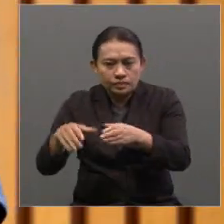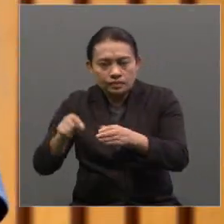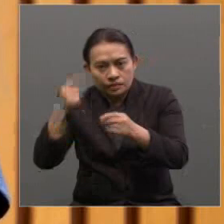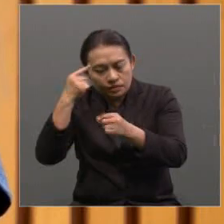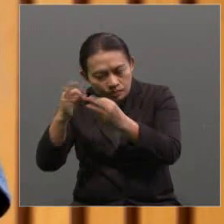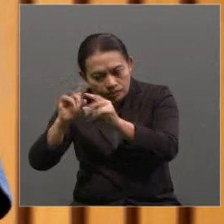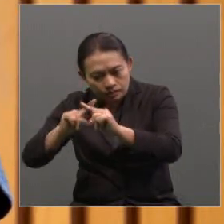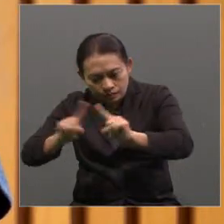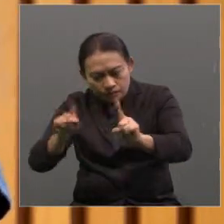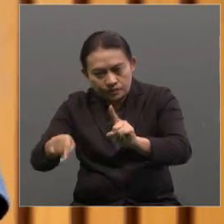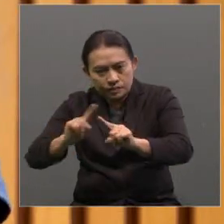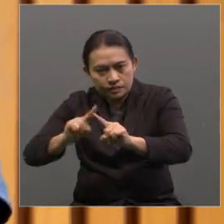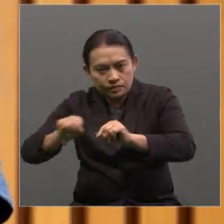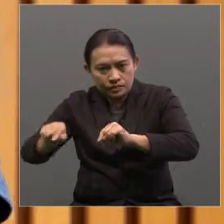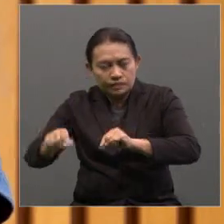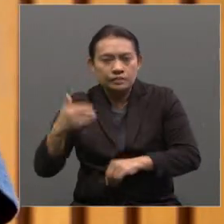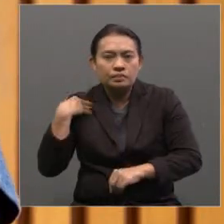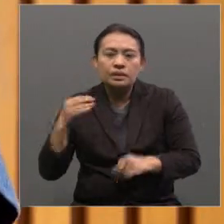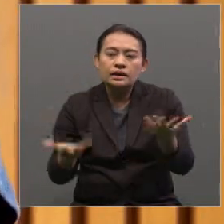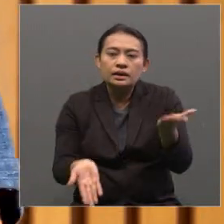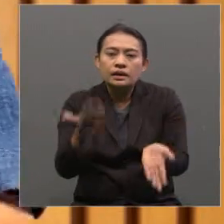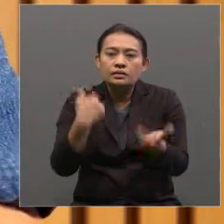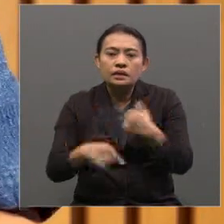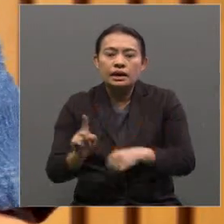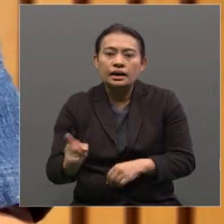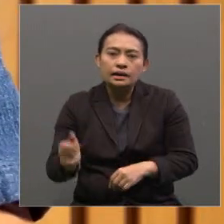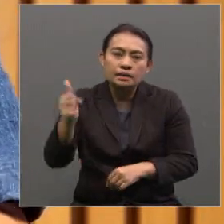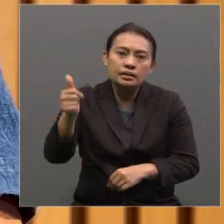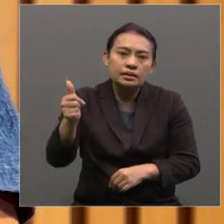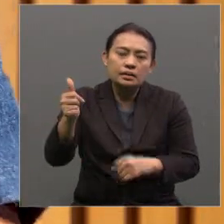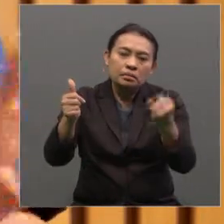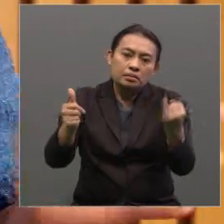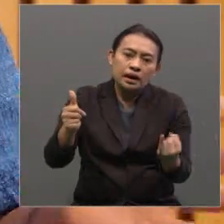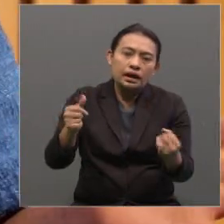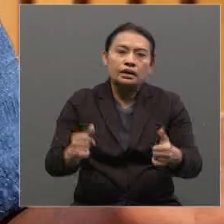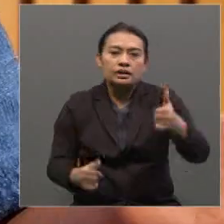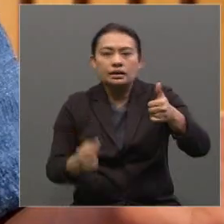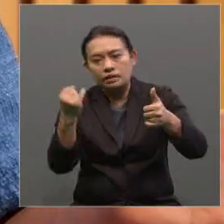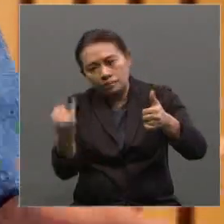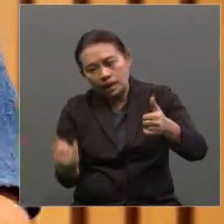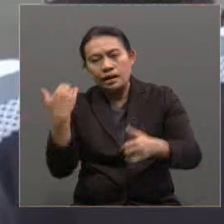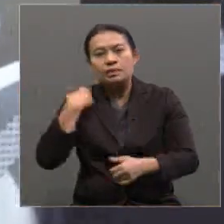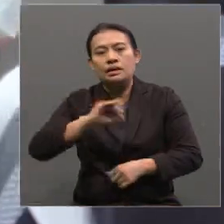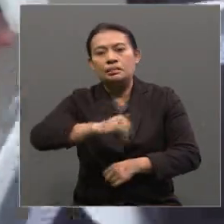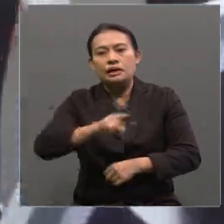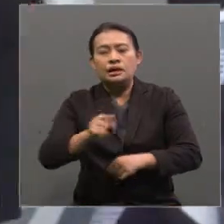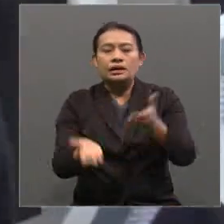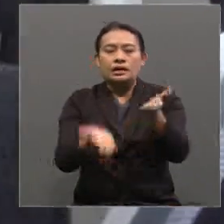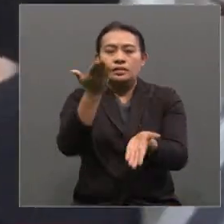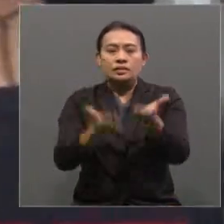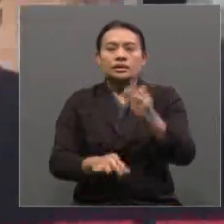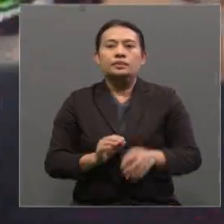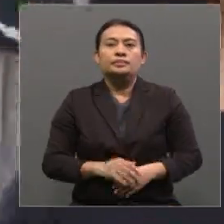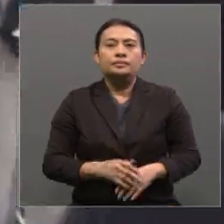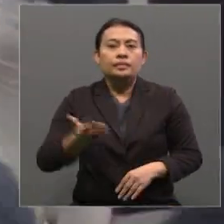การณ์ซึ่งมันผัดกันแพ ้ ผัดกันชนะ ครับ นะครับคือคนในยุคที่ผ่านมาเนี่ยทุกคนเนี่ยมันก็เ